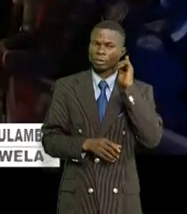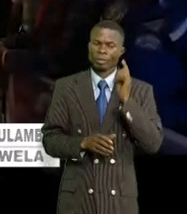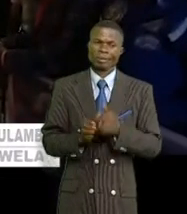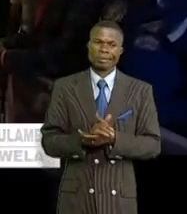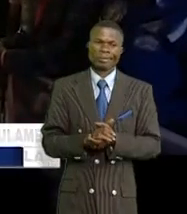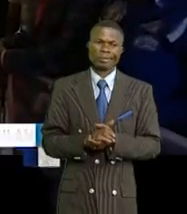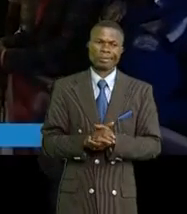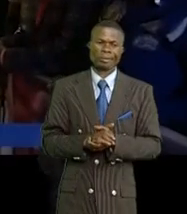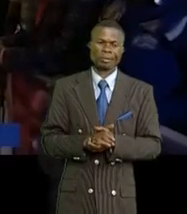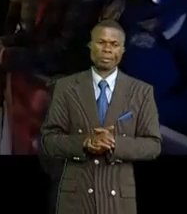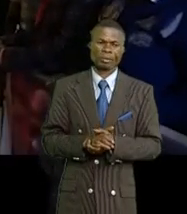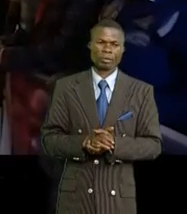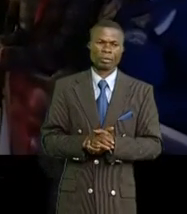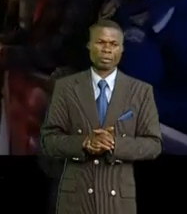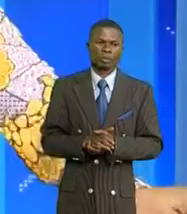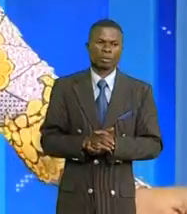milieu de nous ce soir.